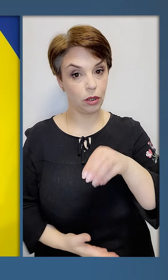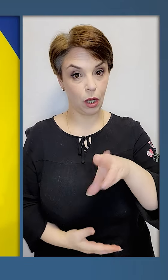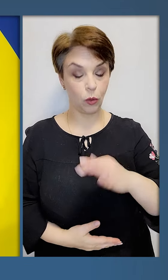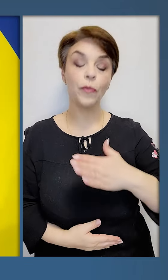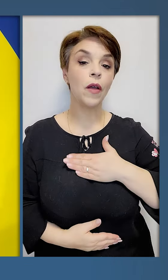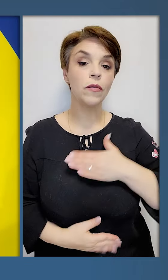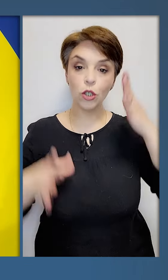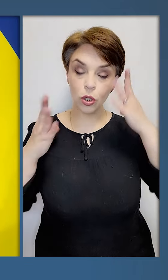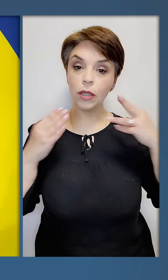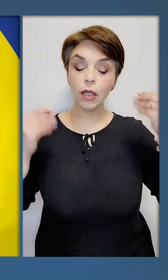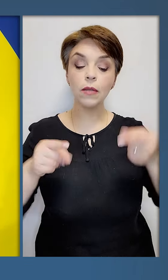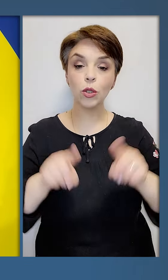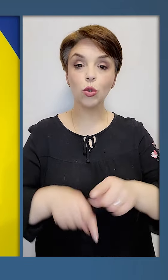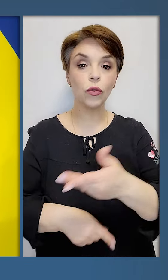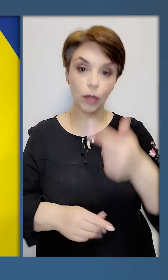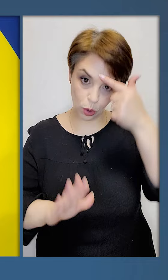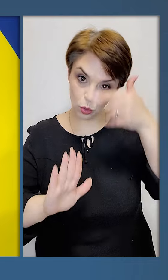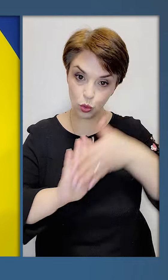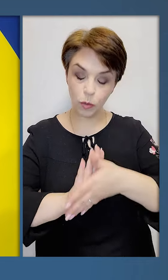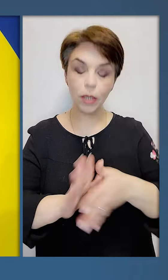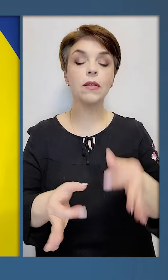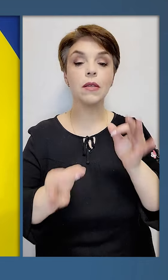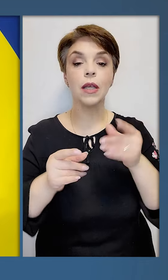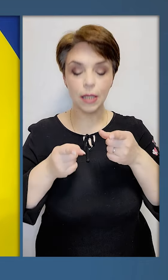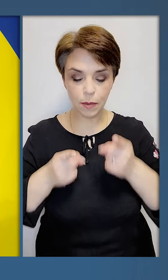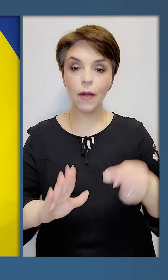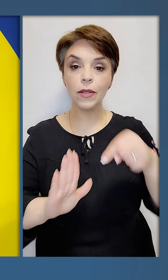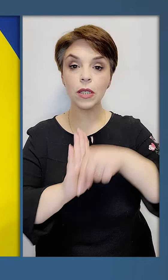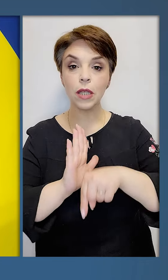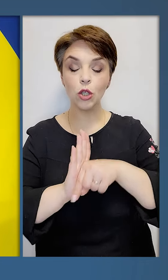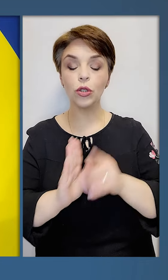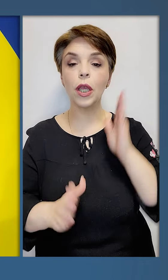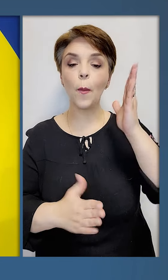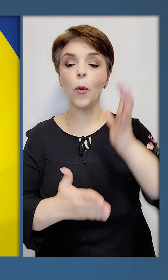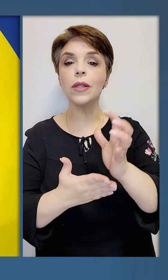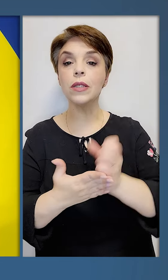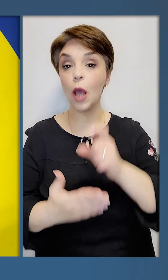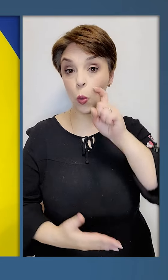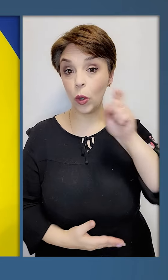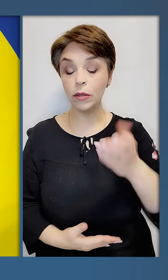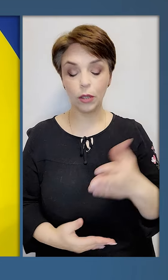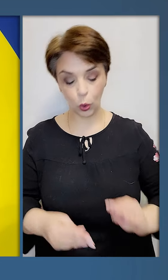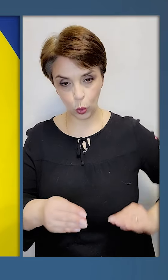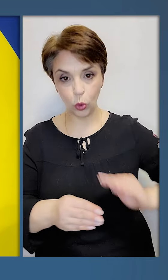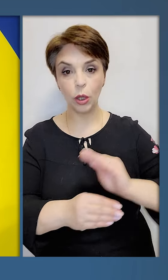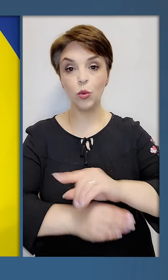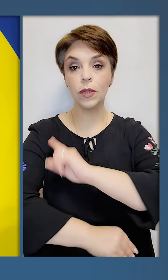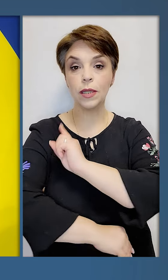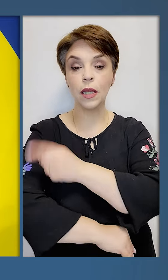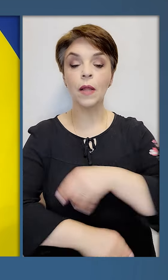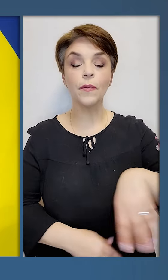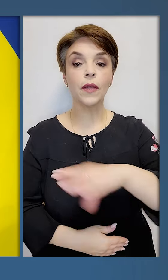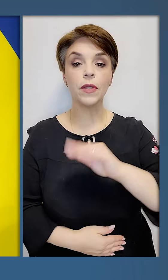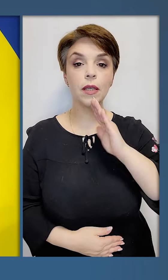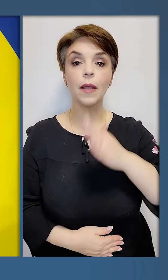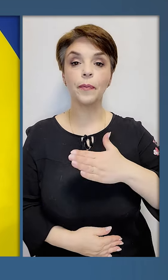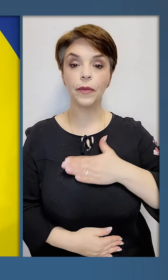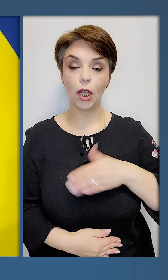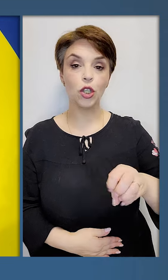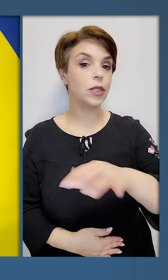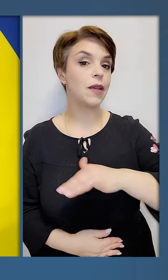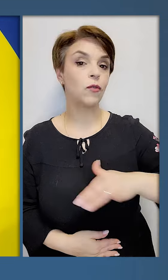НАТО. Вдячний Нідерландам за те, що ви розумієте справжнє значення та потенціал України, які додають сили усій